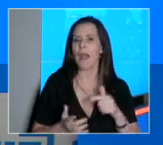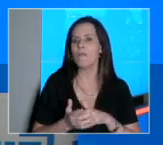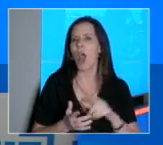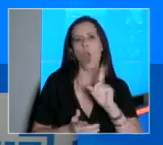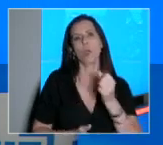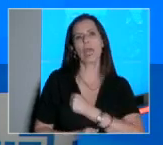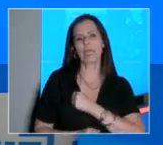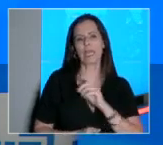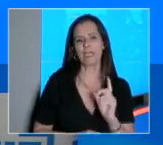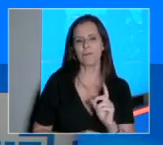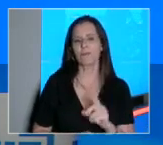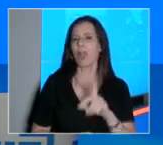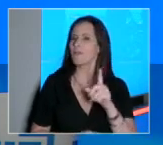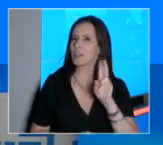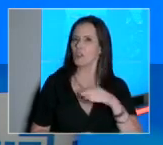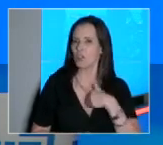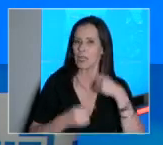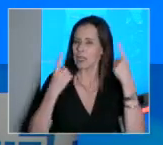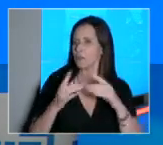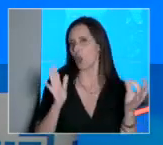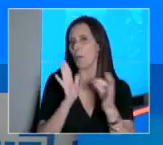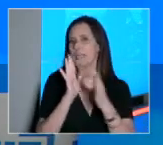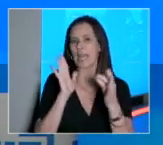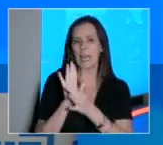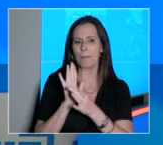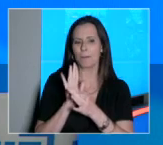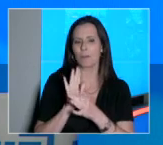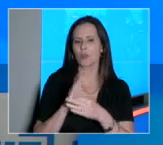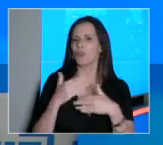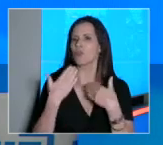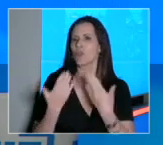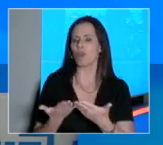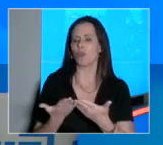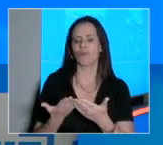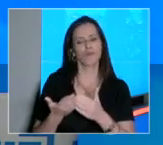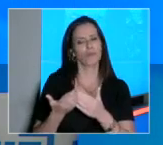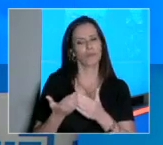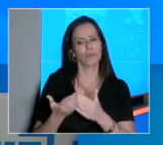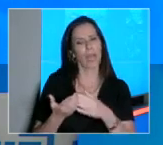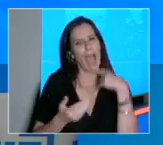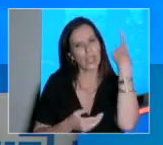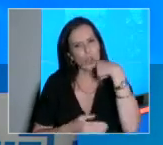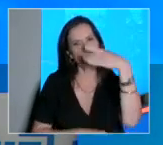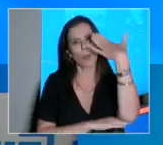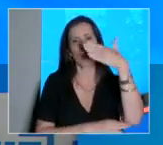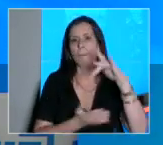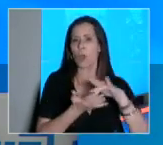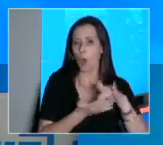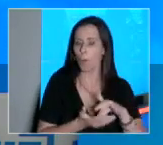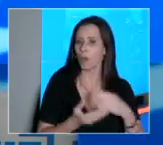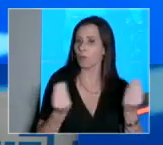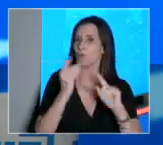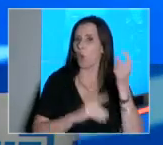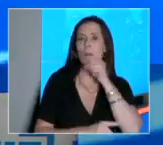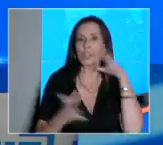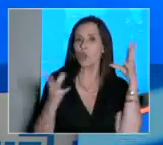האזרחית. ואז יש לנו ימי ציון שמחזקים את הזהות עם המדינה, את הזהות עם מקומות עם המדינה, הם אירועים בהיסטוריה